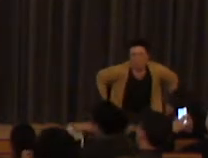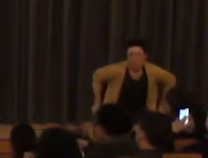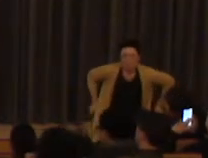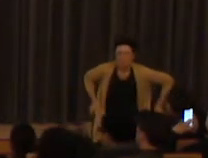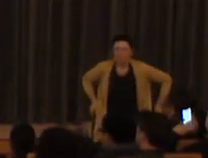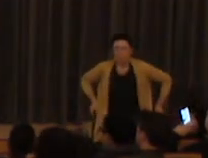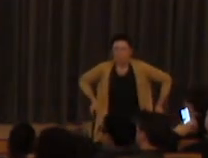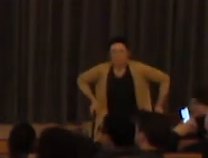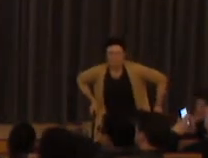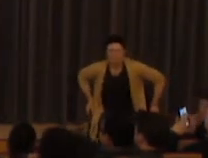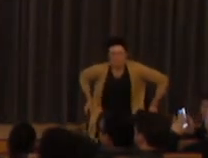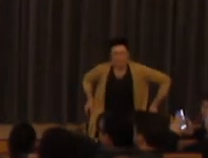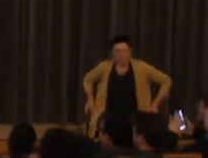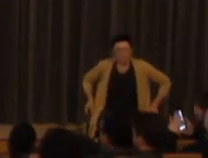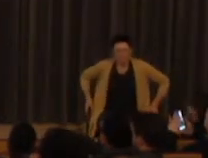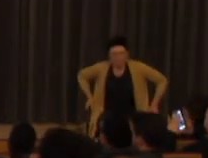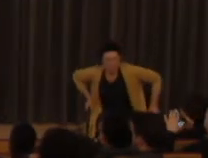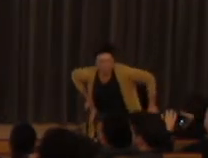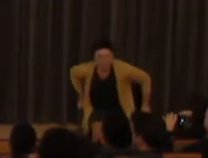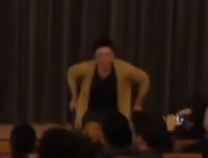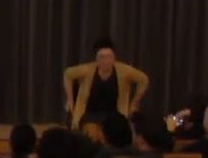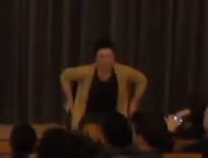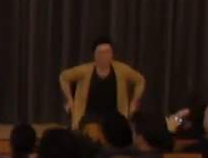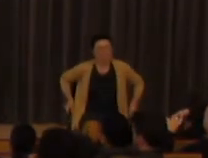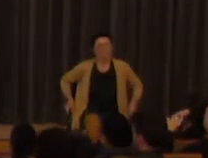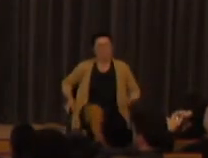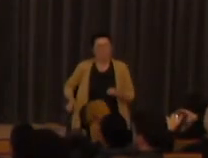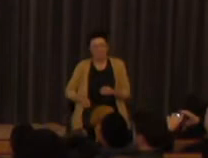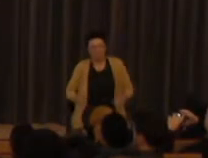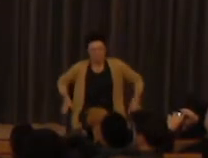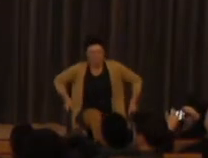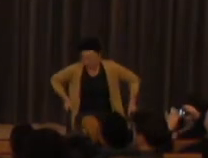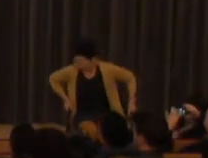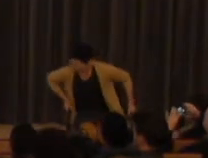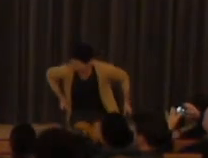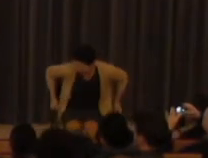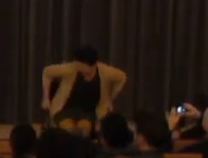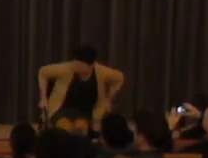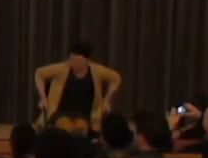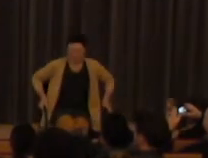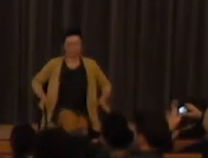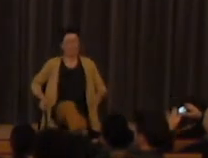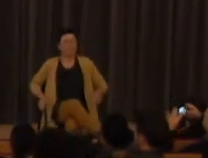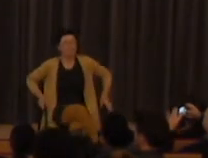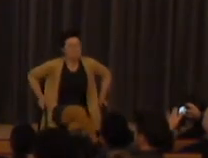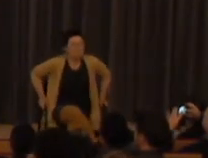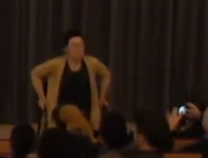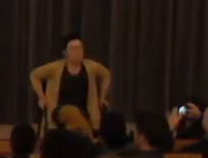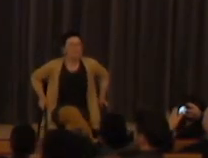Molt bé. Bona tarda una altra vegada. Ara em presento a mi mateix.